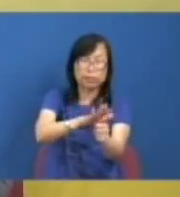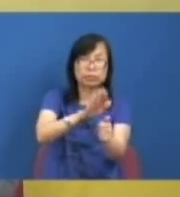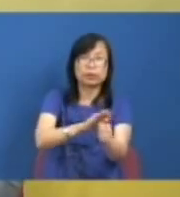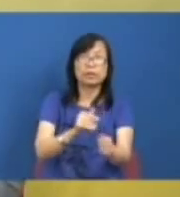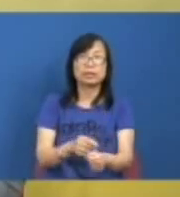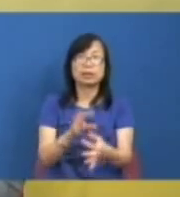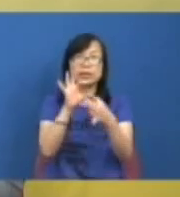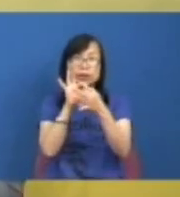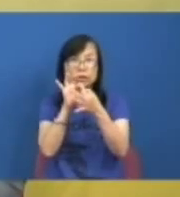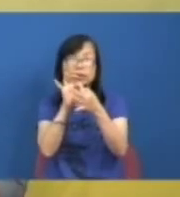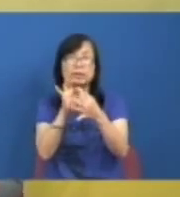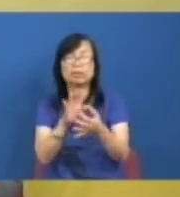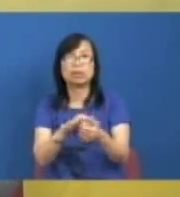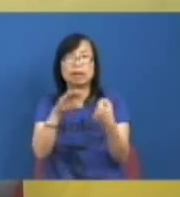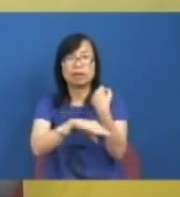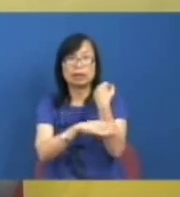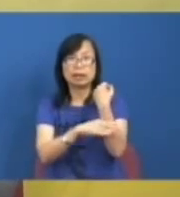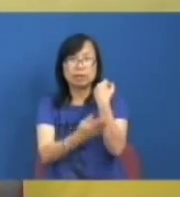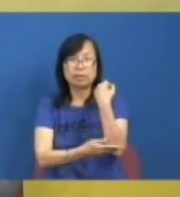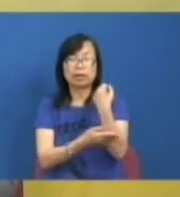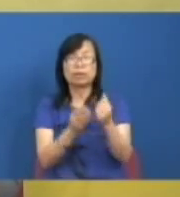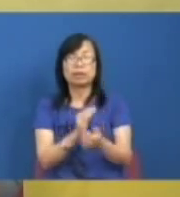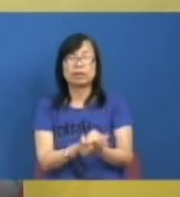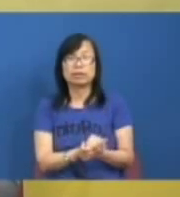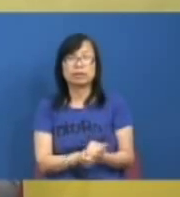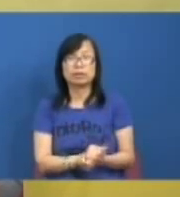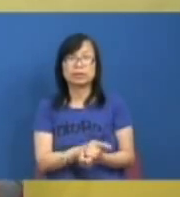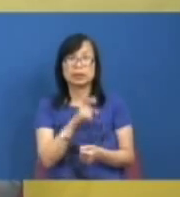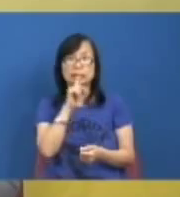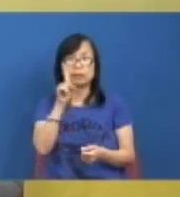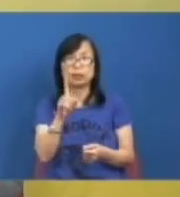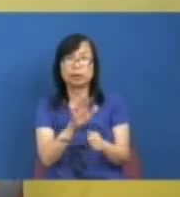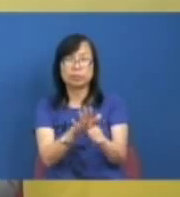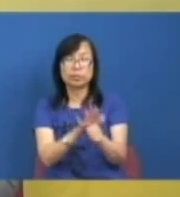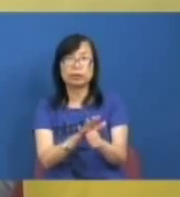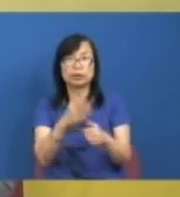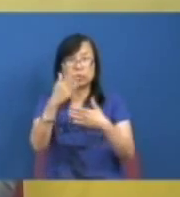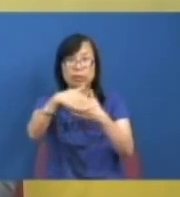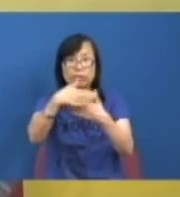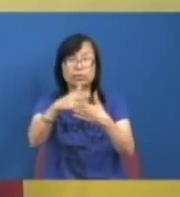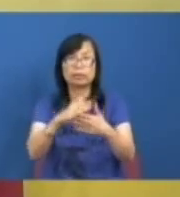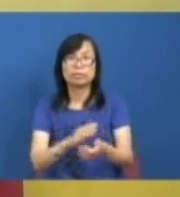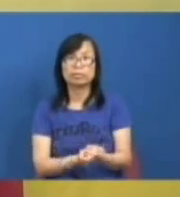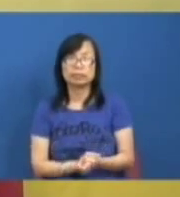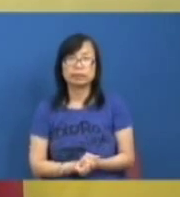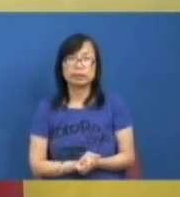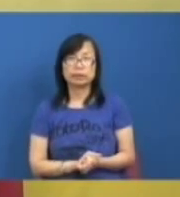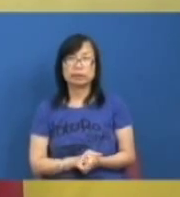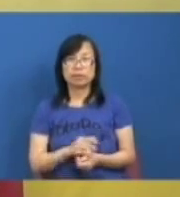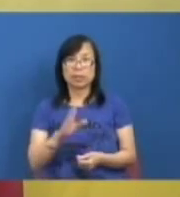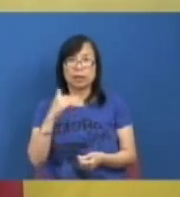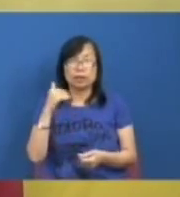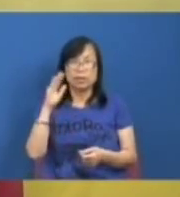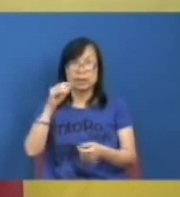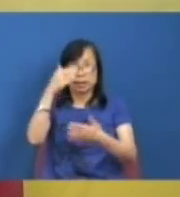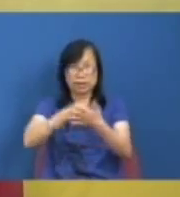能涉及樓宇的法律啦，那的問題呢，你在一個大公契裡面怎樣保護到個外牆呢，那你就可以減